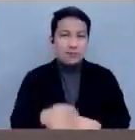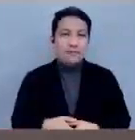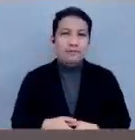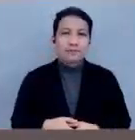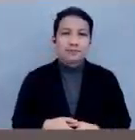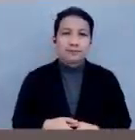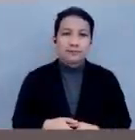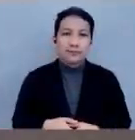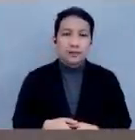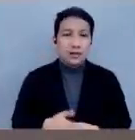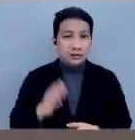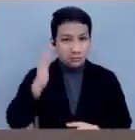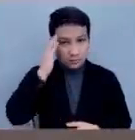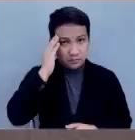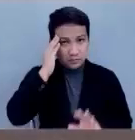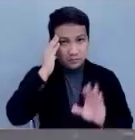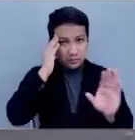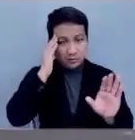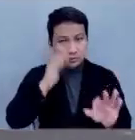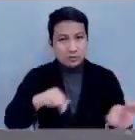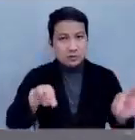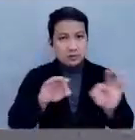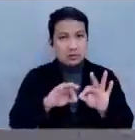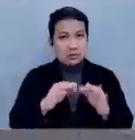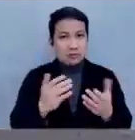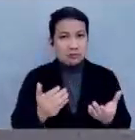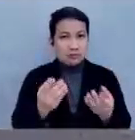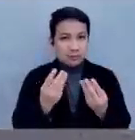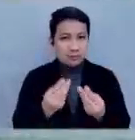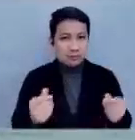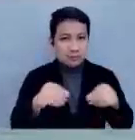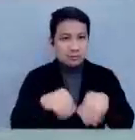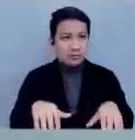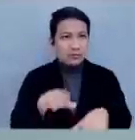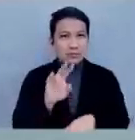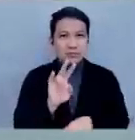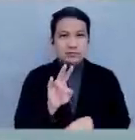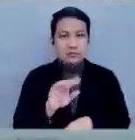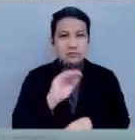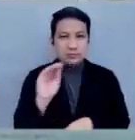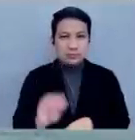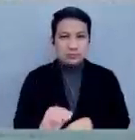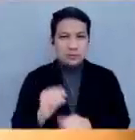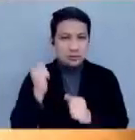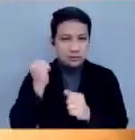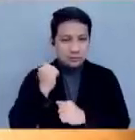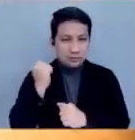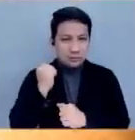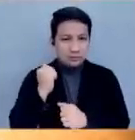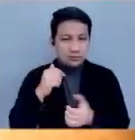alam natin ang magiging epekto kapag nawala yung almost 70%. Sana muli niyang pag-aralan